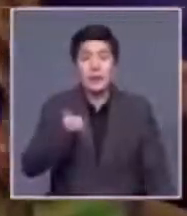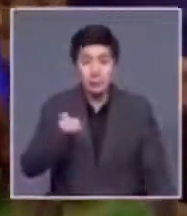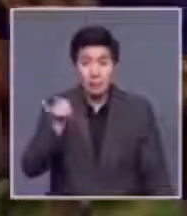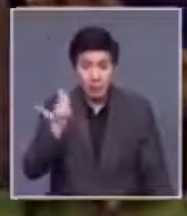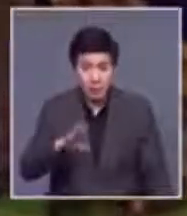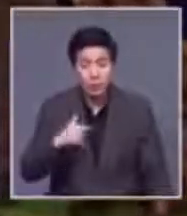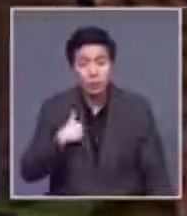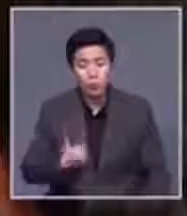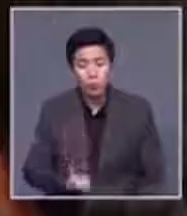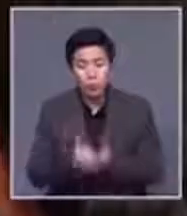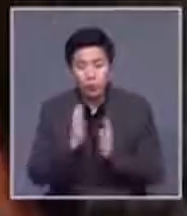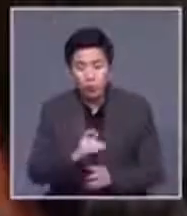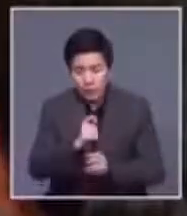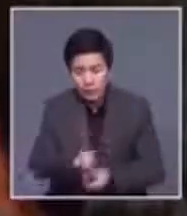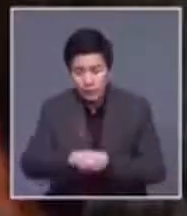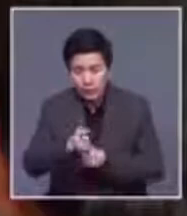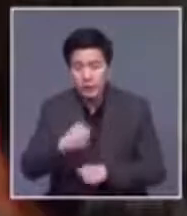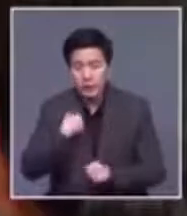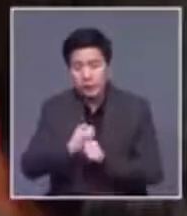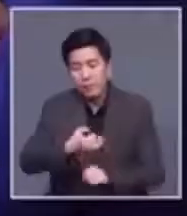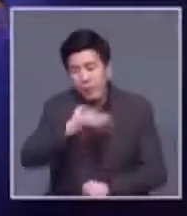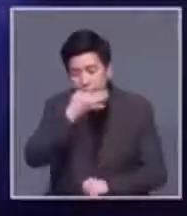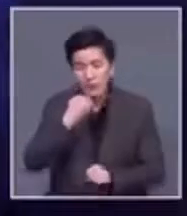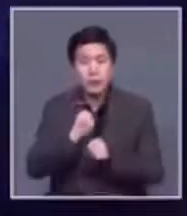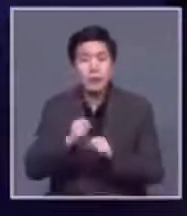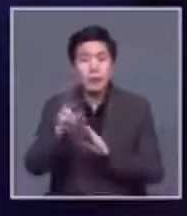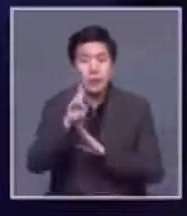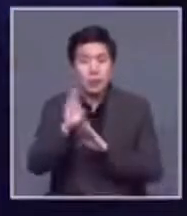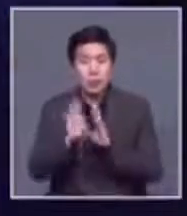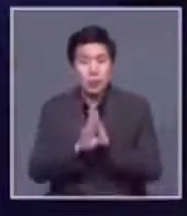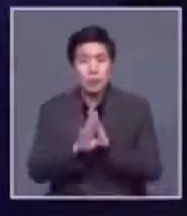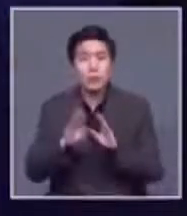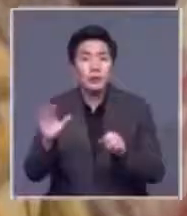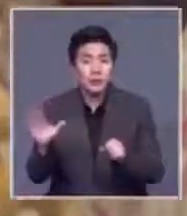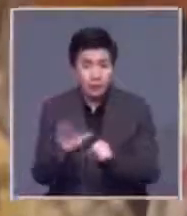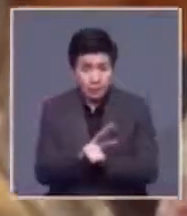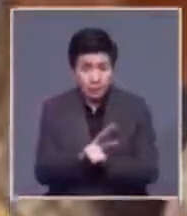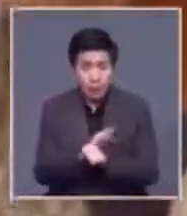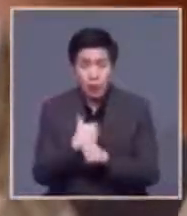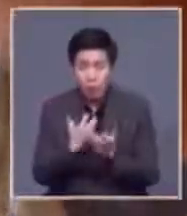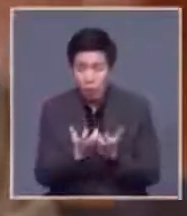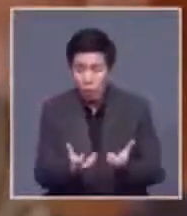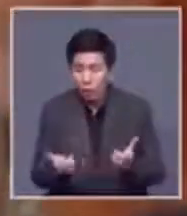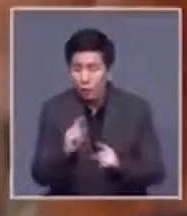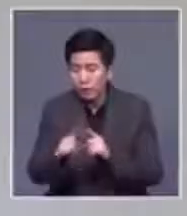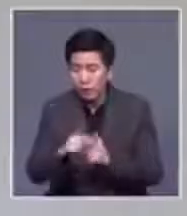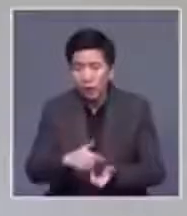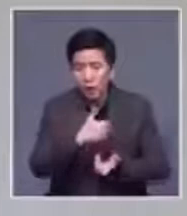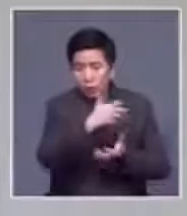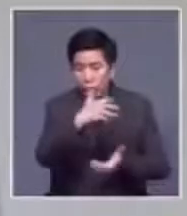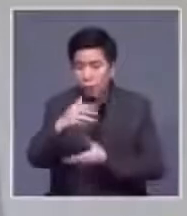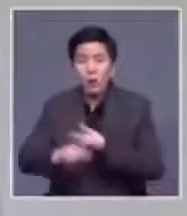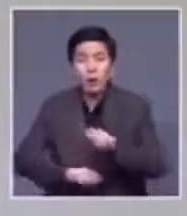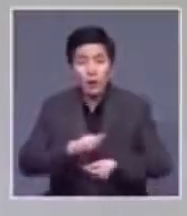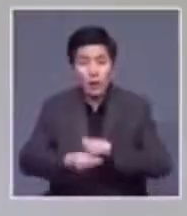ยังช่วยให้เกษตรกรได้ประกอบอาชีพอย่างเป็นระบบมากขึ้นและสามารถนำผลผลิตส่งขายในรูปแบบสหกร